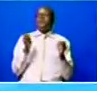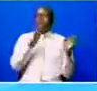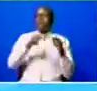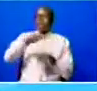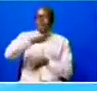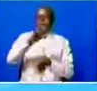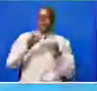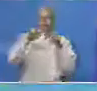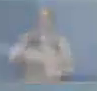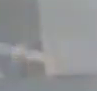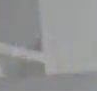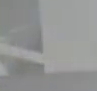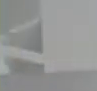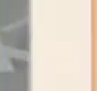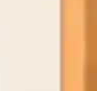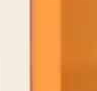nasi.